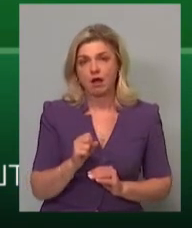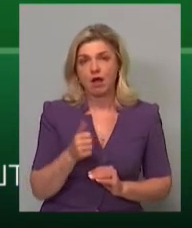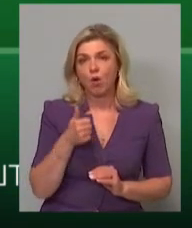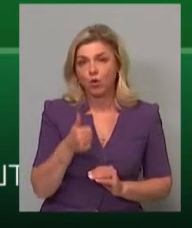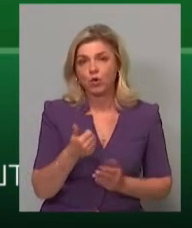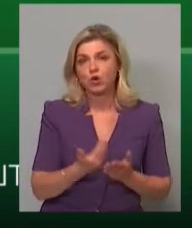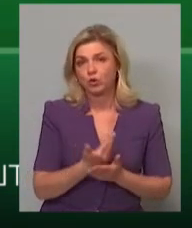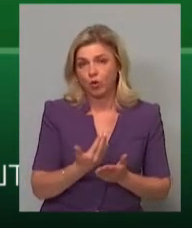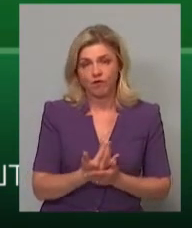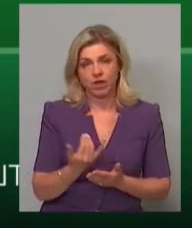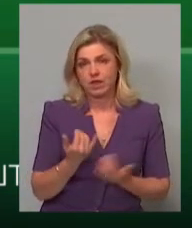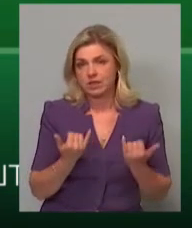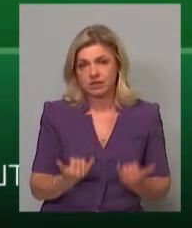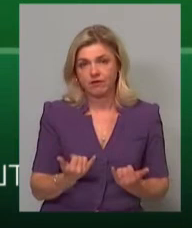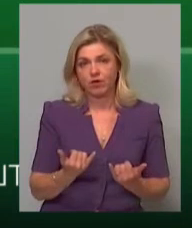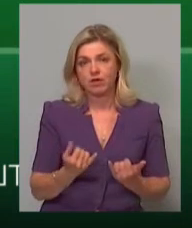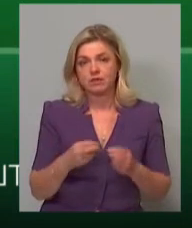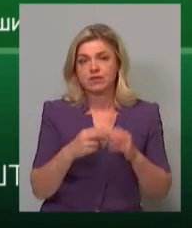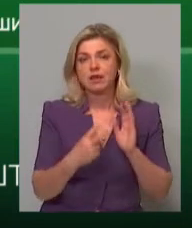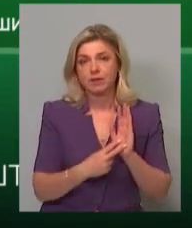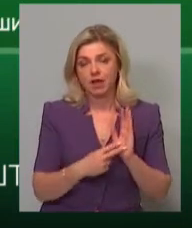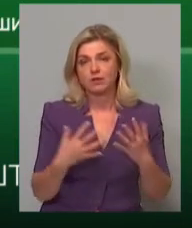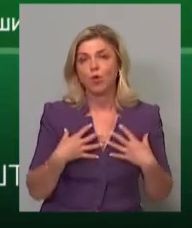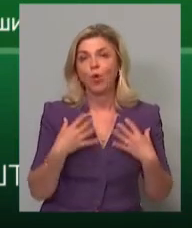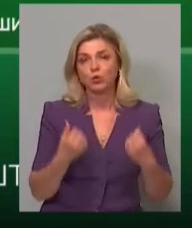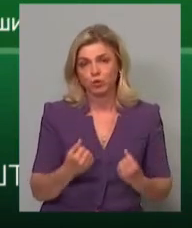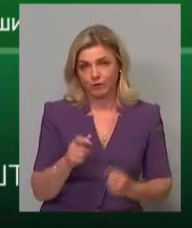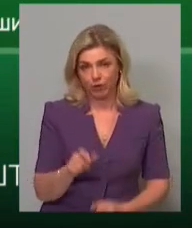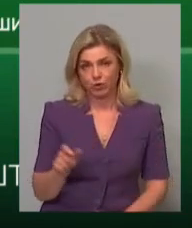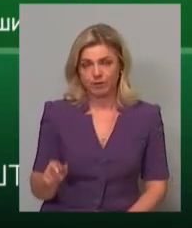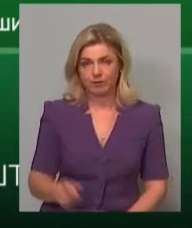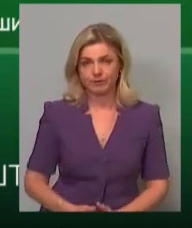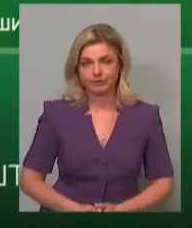новин на сьогодні у нас 17 одужавших осіб.